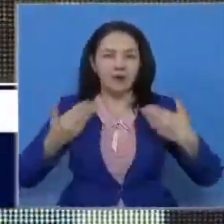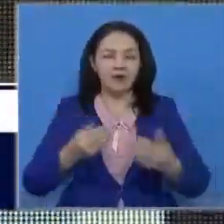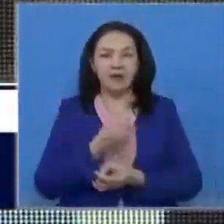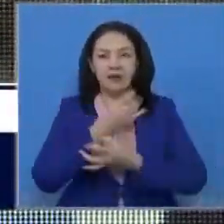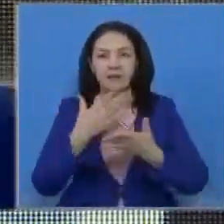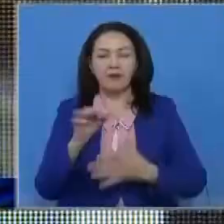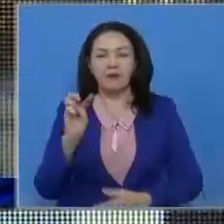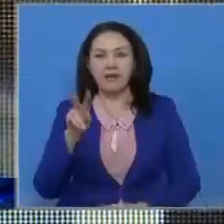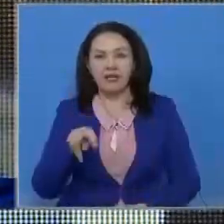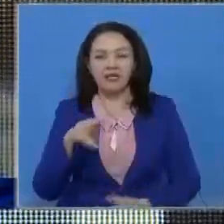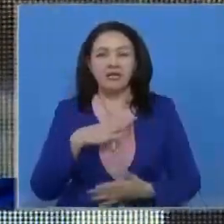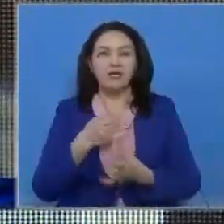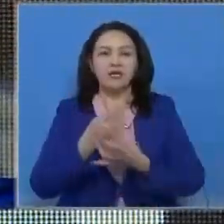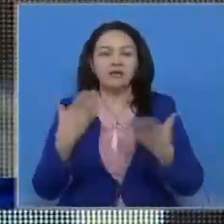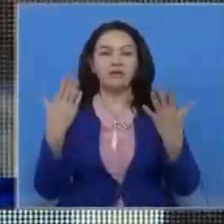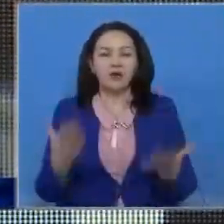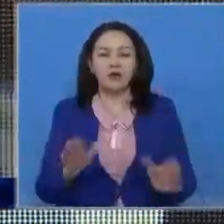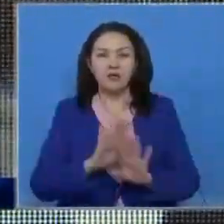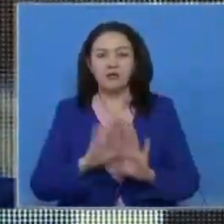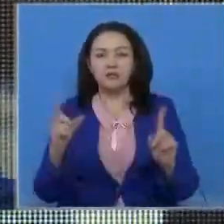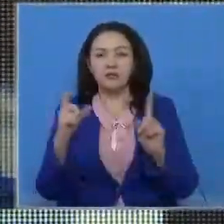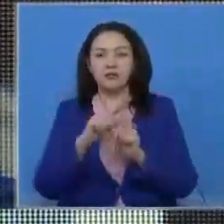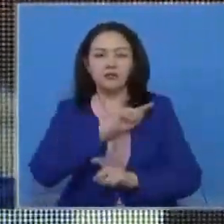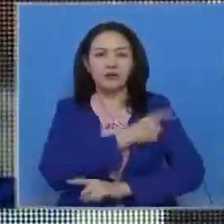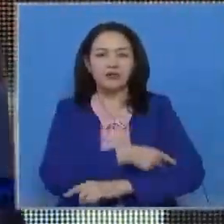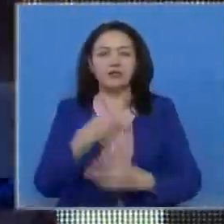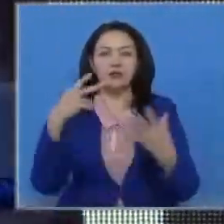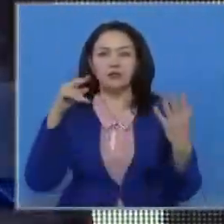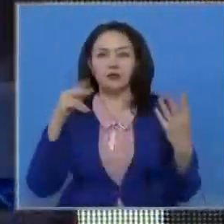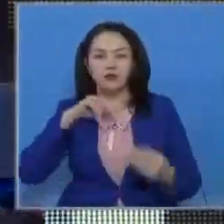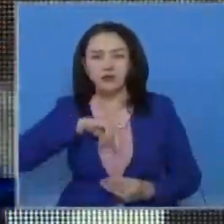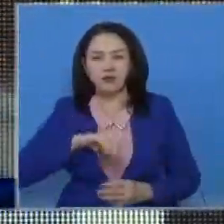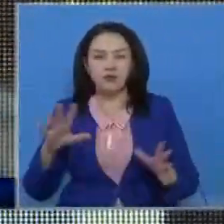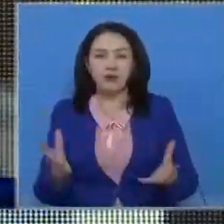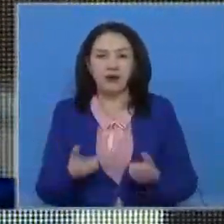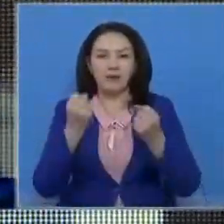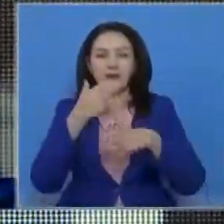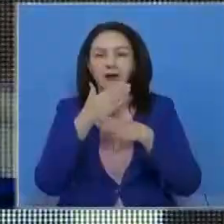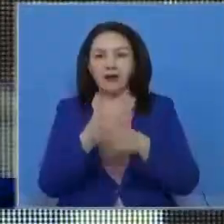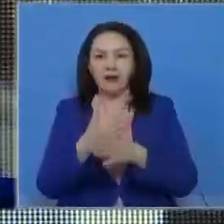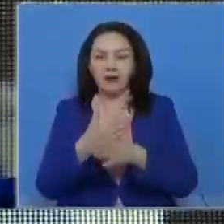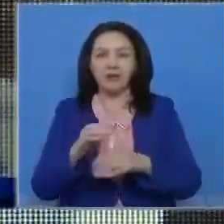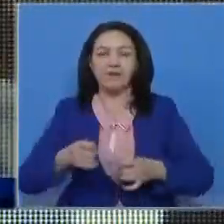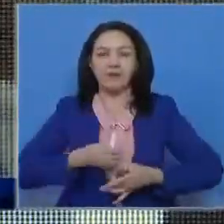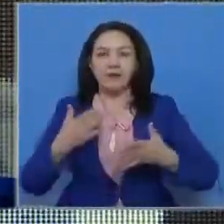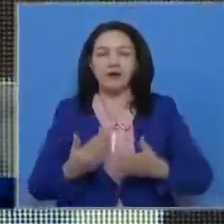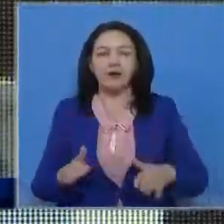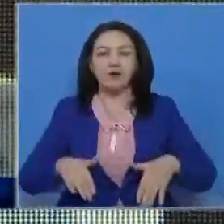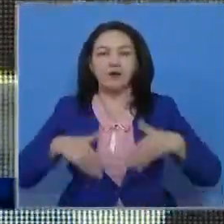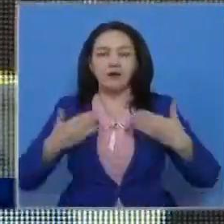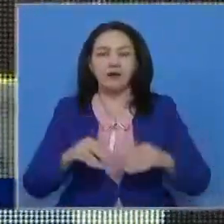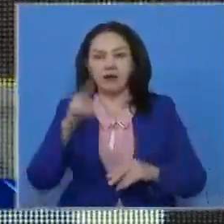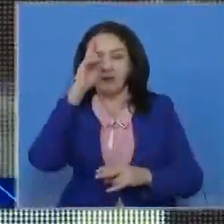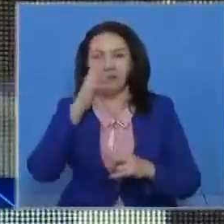праздником Амал. Этот праздник не просто слово. Это день сильных духом, тех, кто помогает, поддерживает. Праздник тех, кто мог вдохновить своих